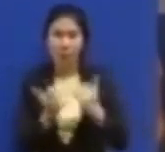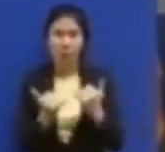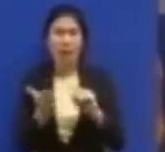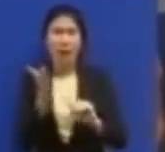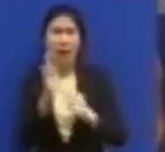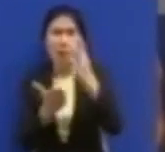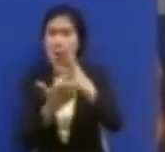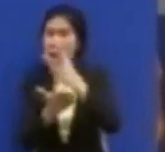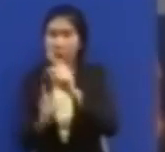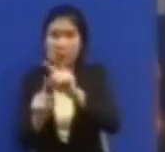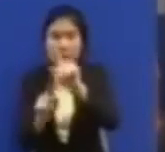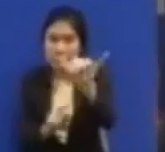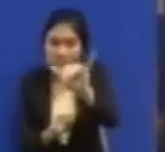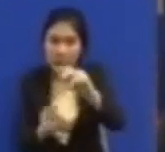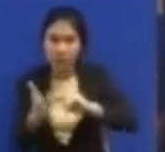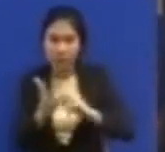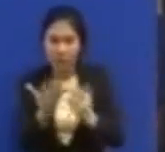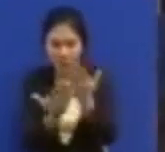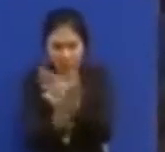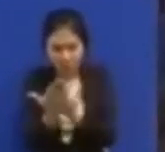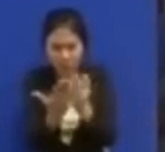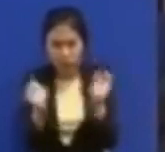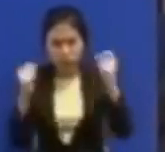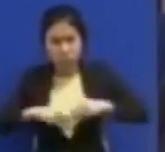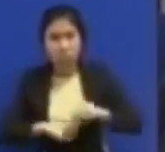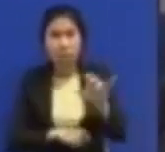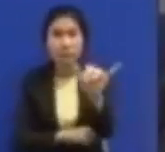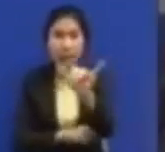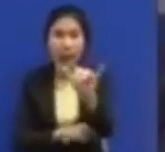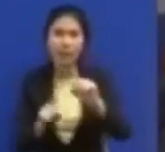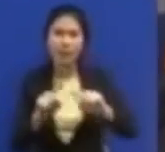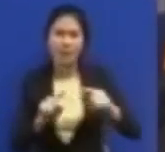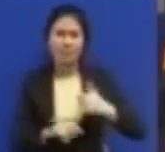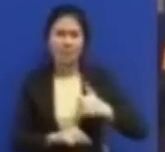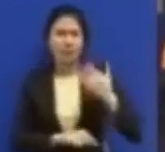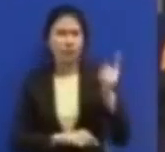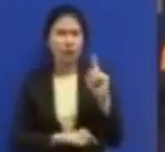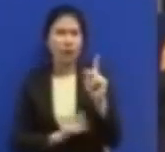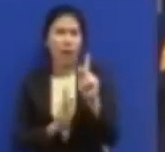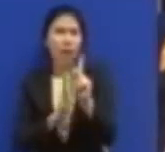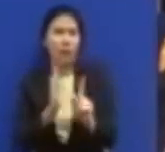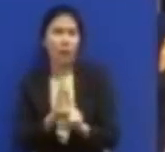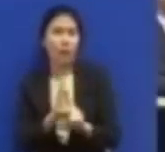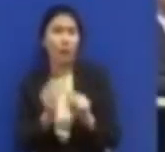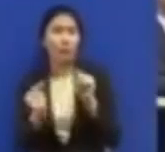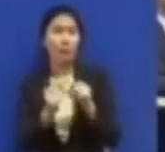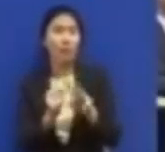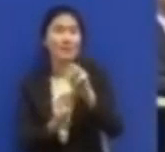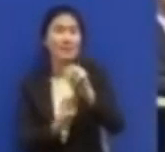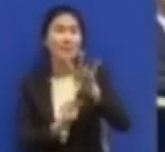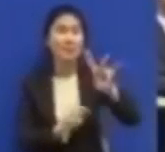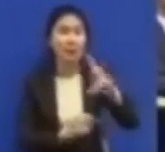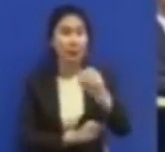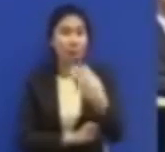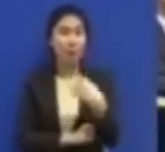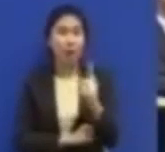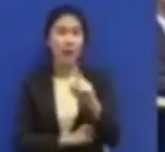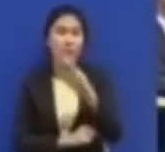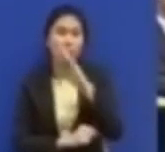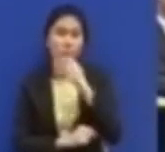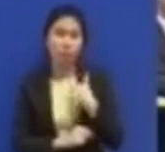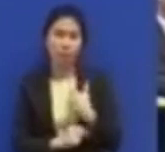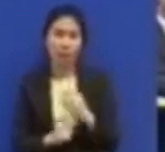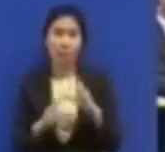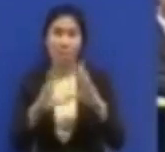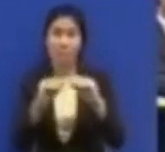นะครับยังไม่ได้เข้าสู่การพิจารณายัตติอะไรเลยแต่มีการใช้ข้อบังคับข้อ47ที่ใช้บอกว่าเมื่อที่ประชุมก